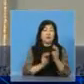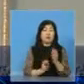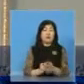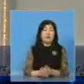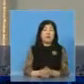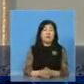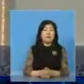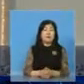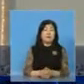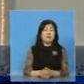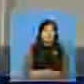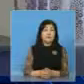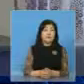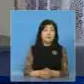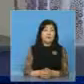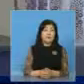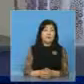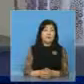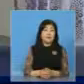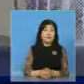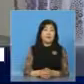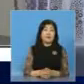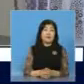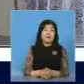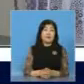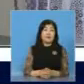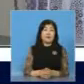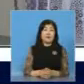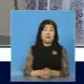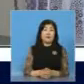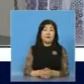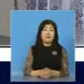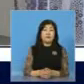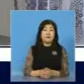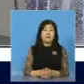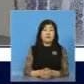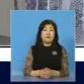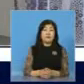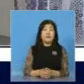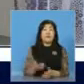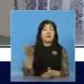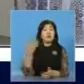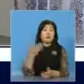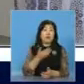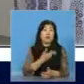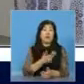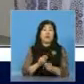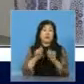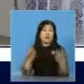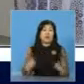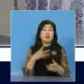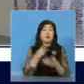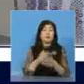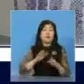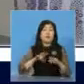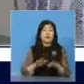Ухоп, соған тырыстым, өзім сондай ойым болып. Я давно хотела завести свое дело. У меня